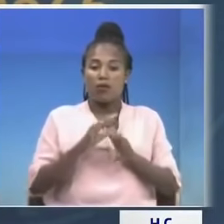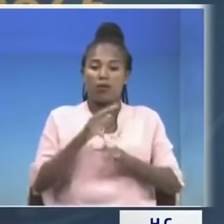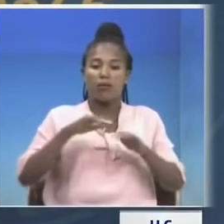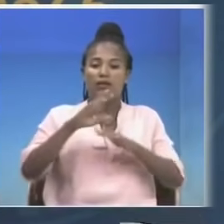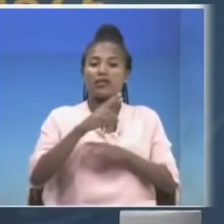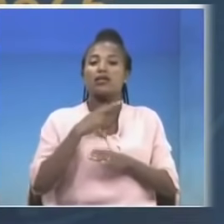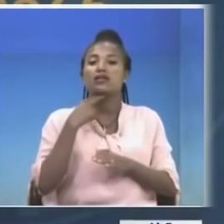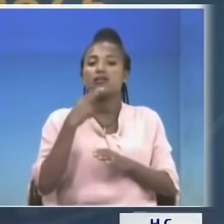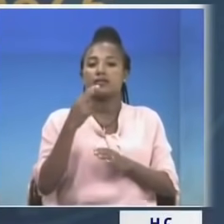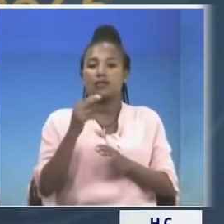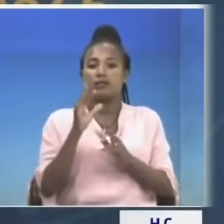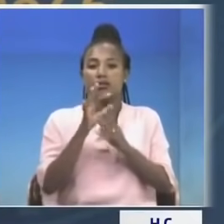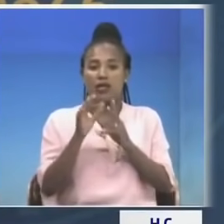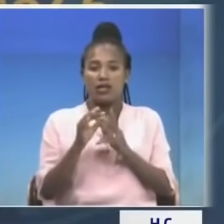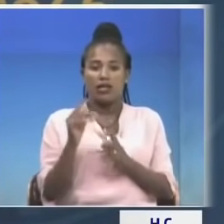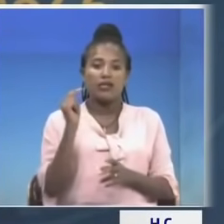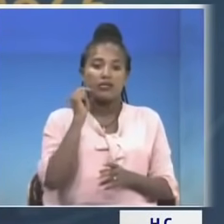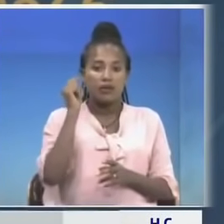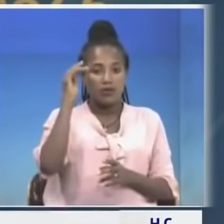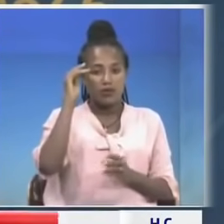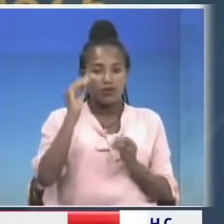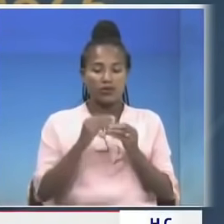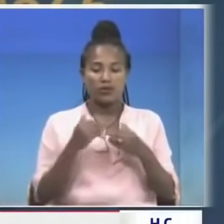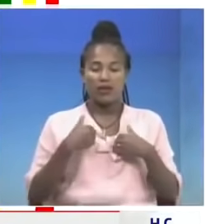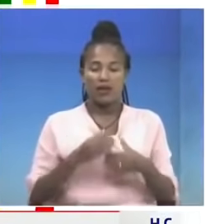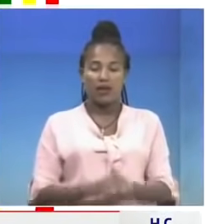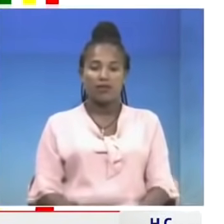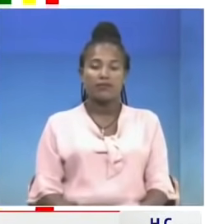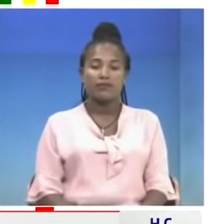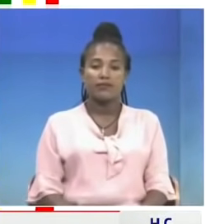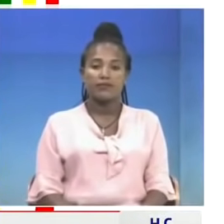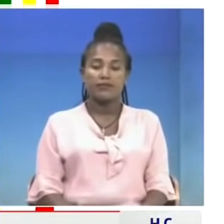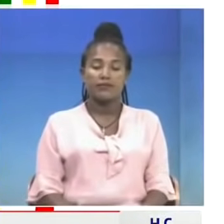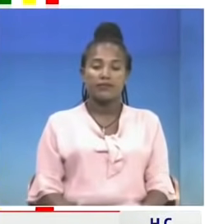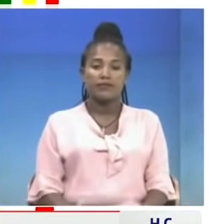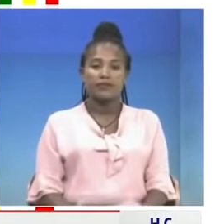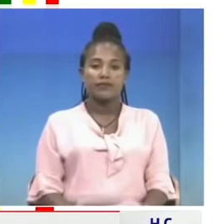ድምጽ መርጧል። ትዝታ መኮንን ተጨማሪ አላት።